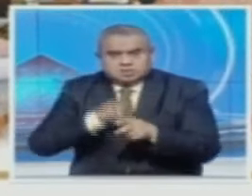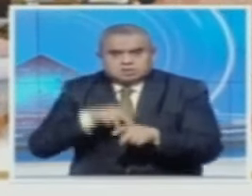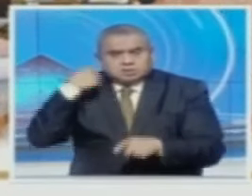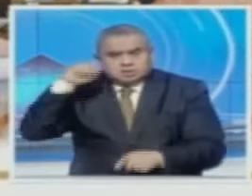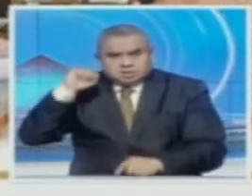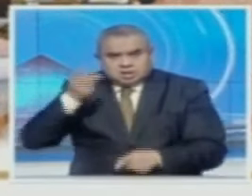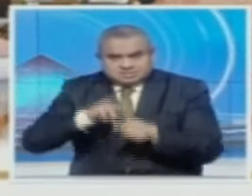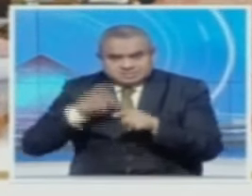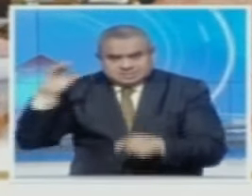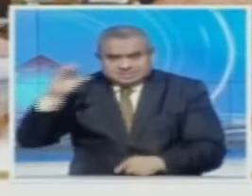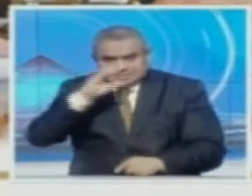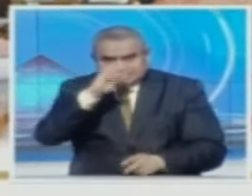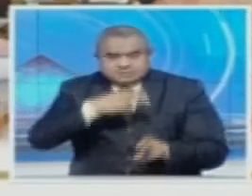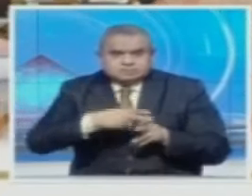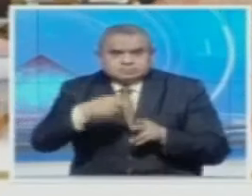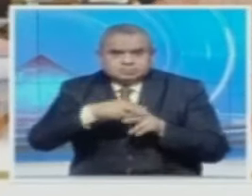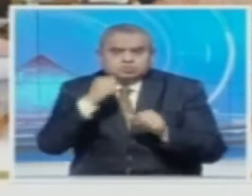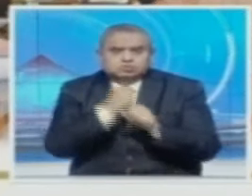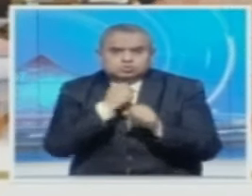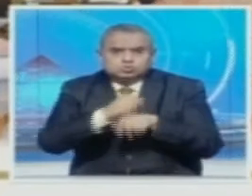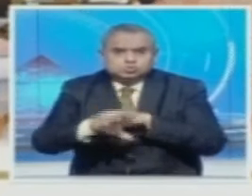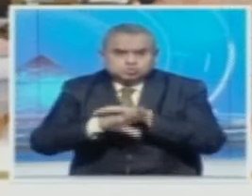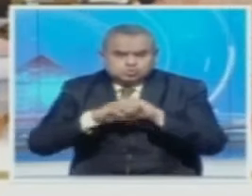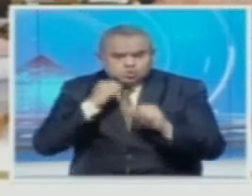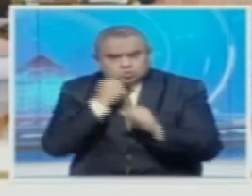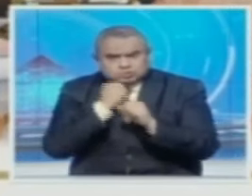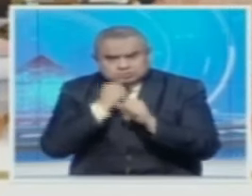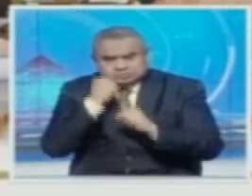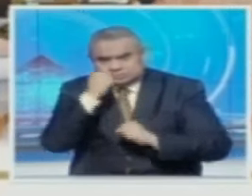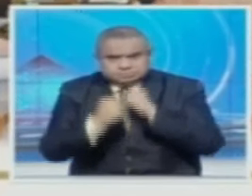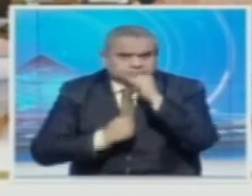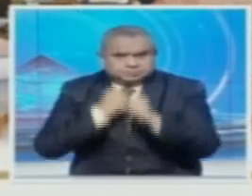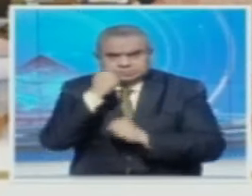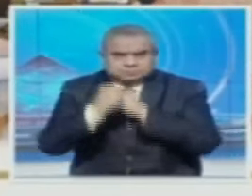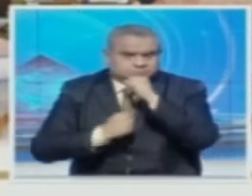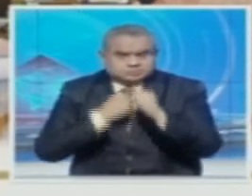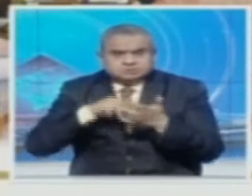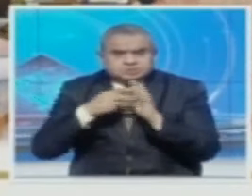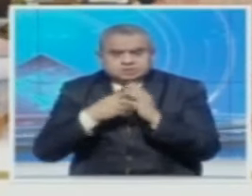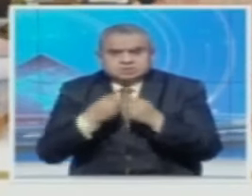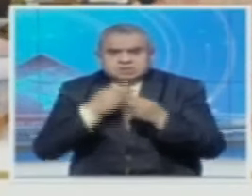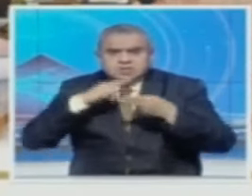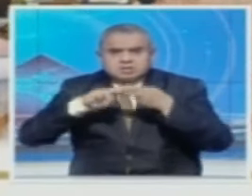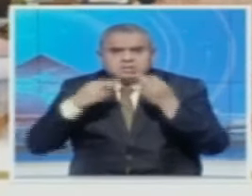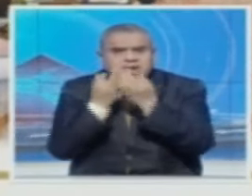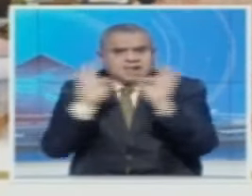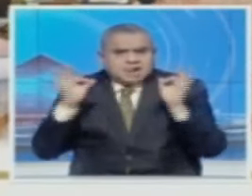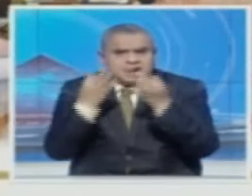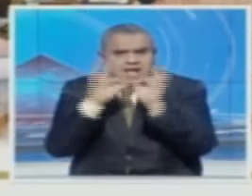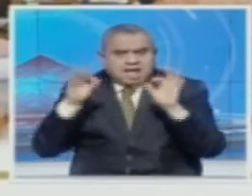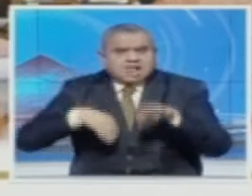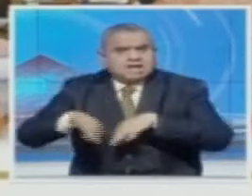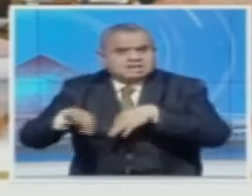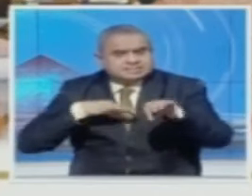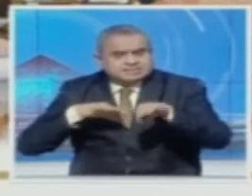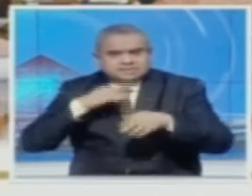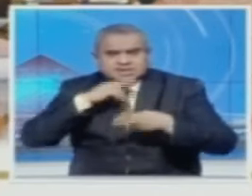مواصلة مصر العمل بأقصى طاقة لدفع الجهود الرامية للتوصل إلى حلول سياسية